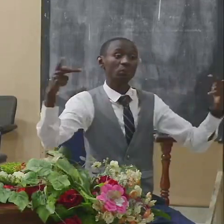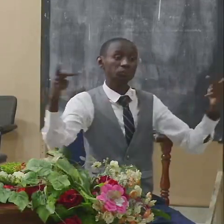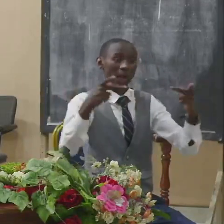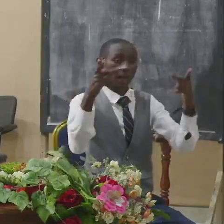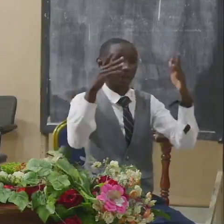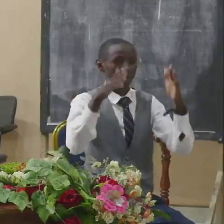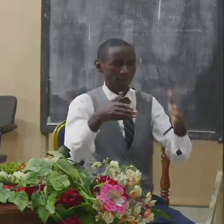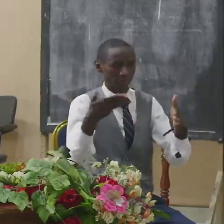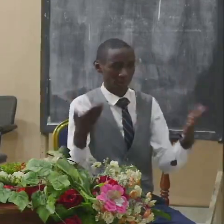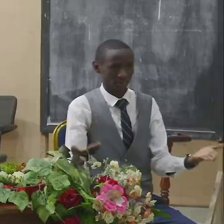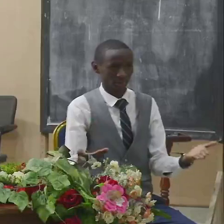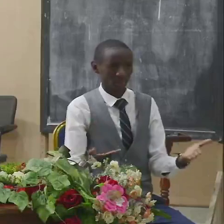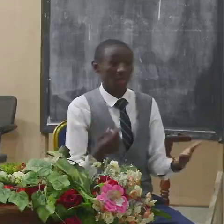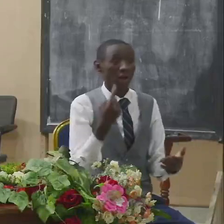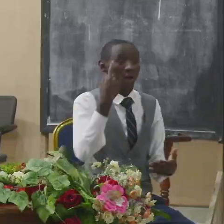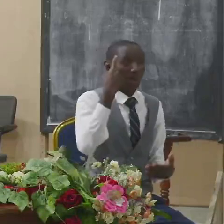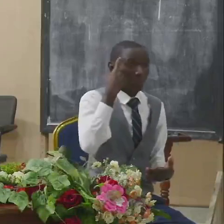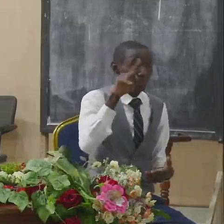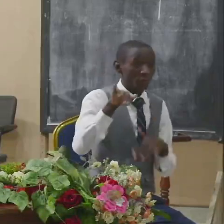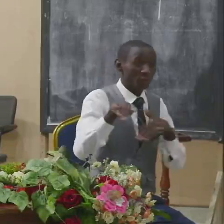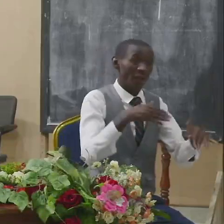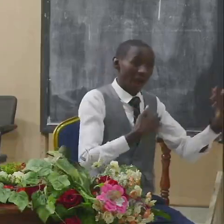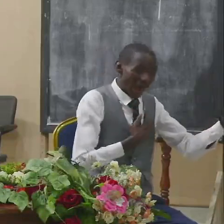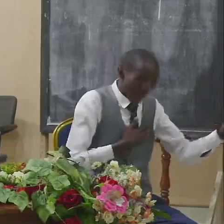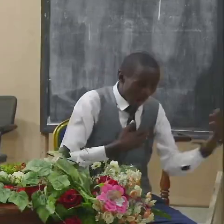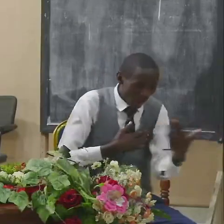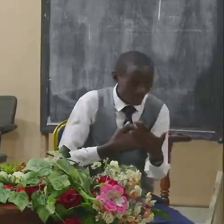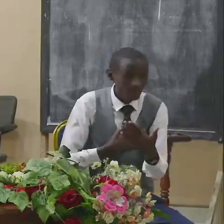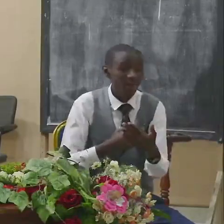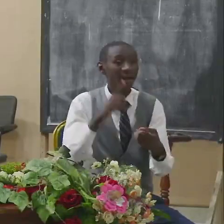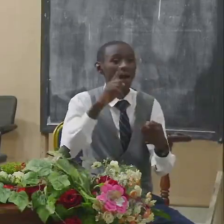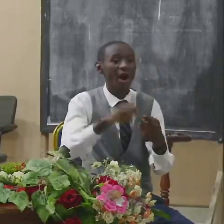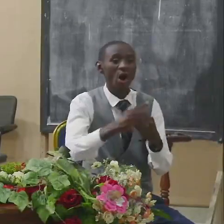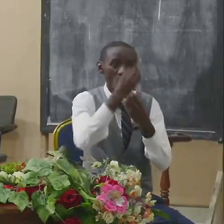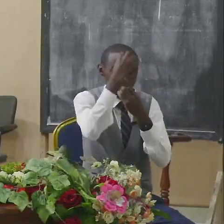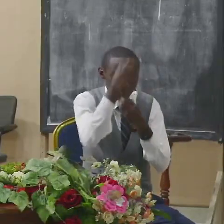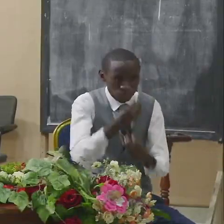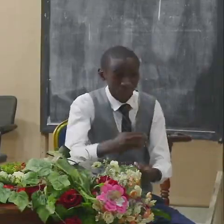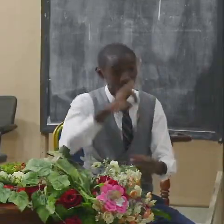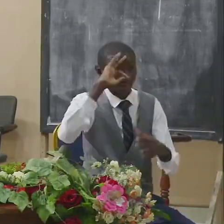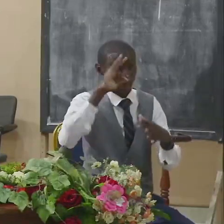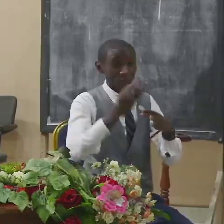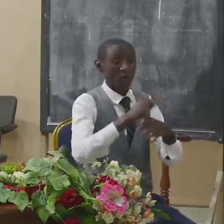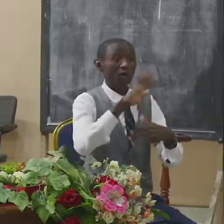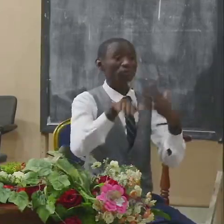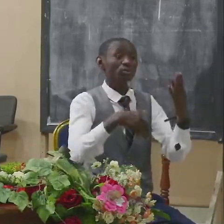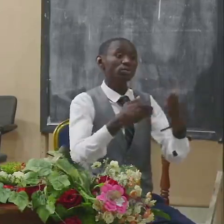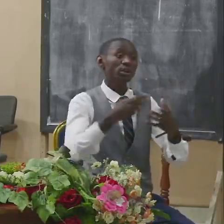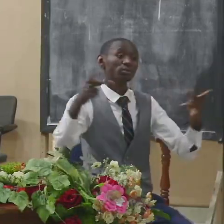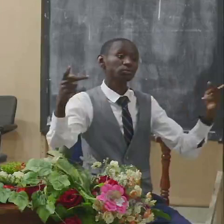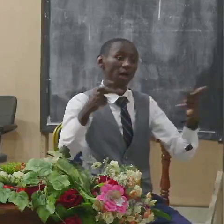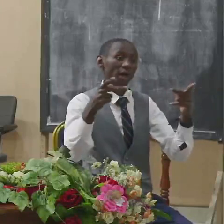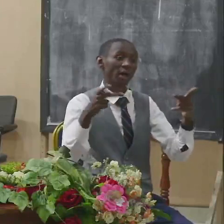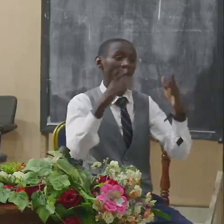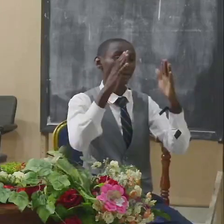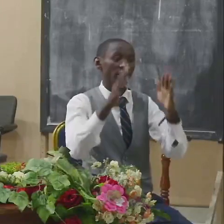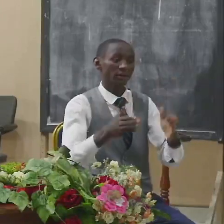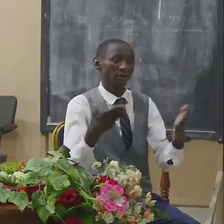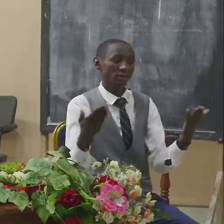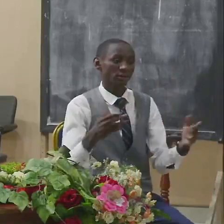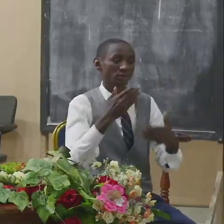païens. Amener à l'obéissance de la foi tous les païens. Oui,